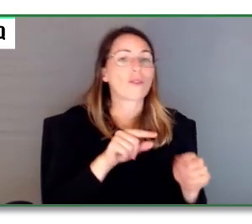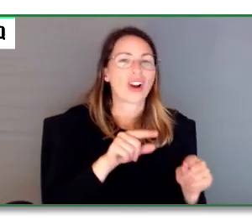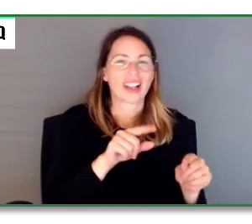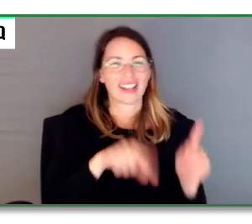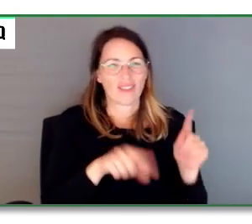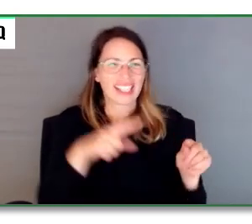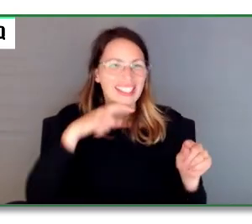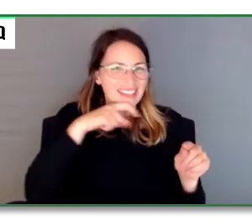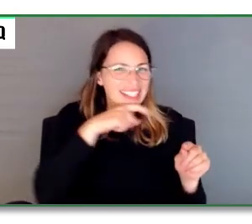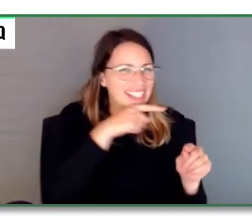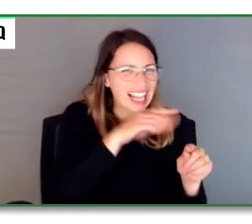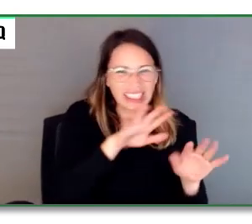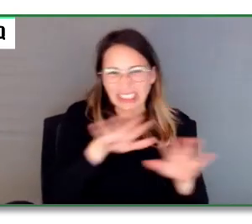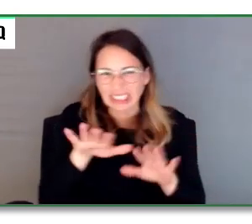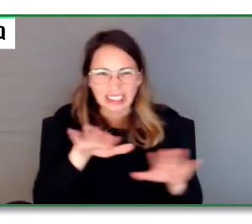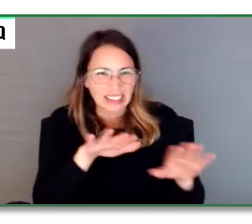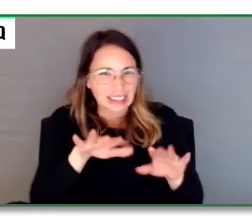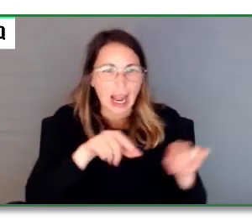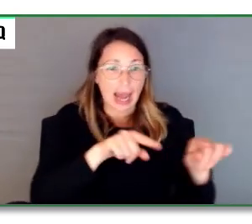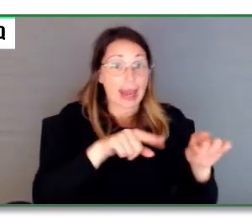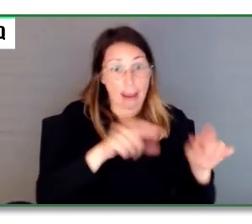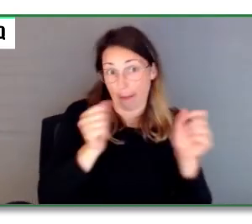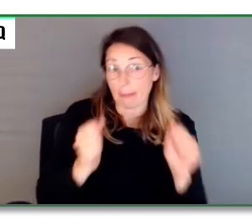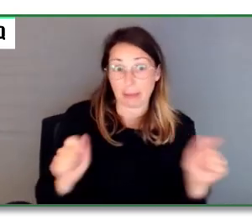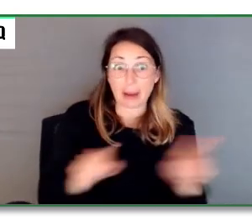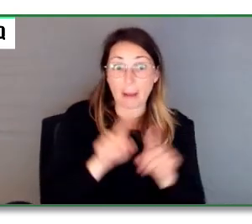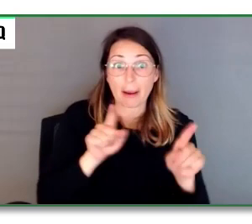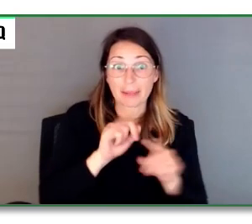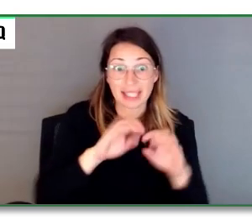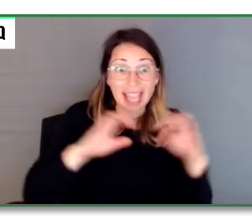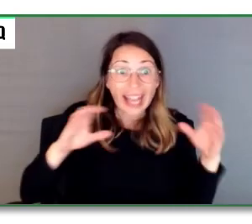toujours possible si on a une équipe motivée